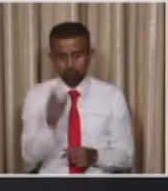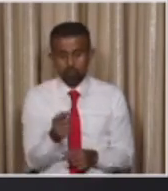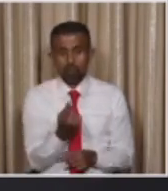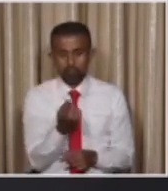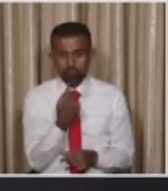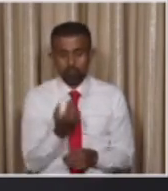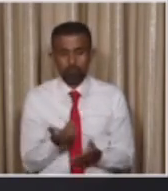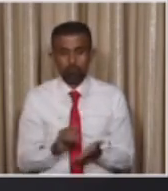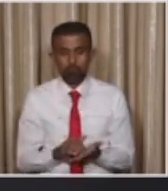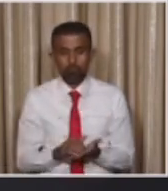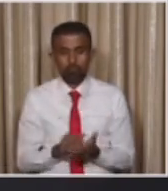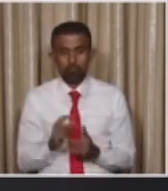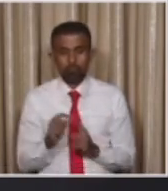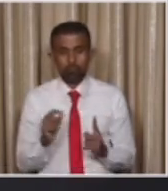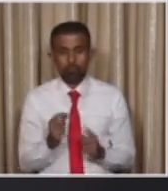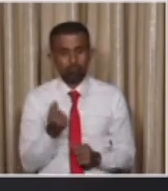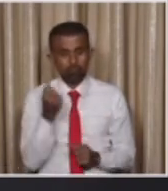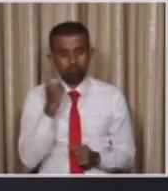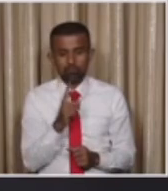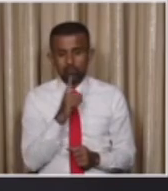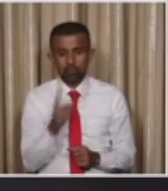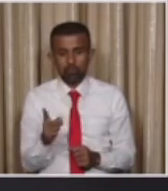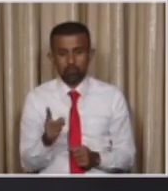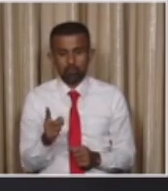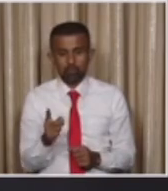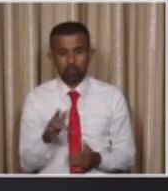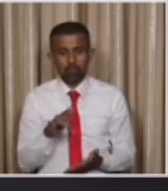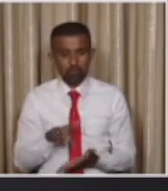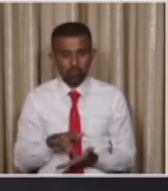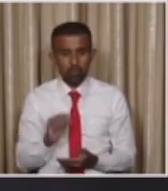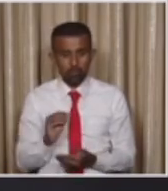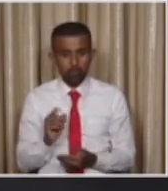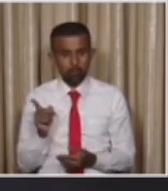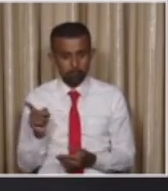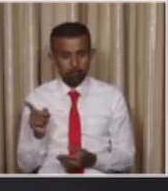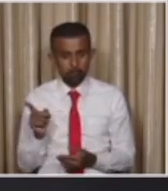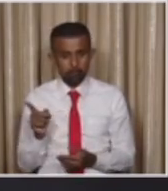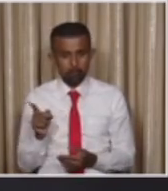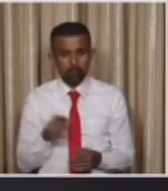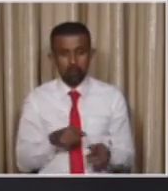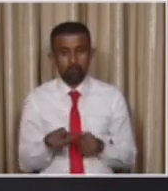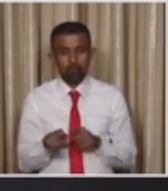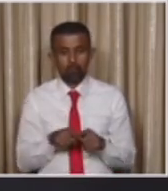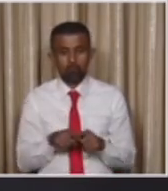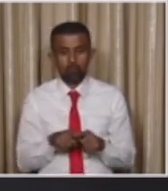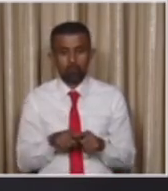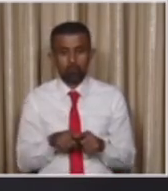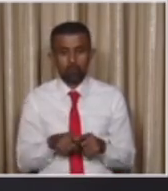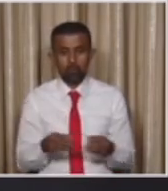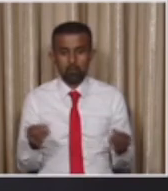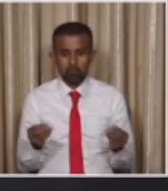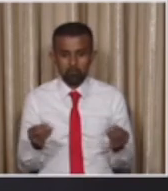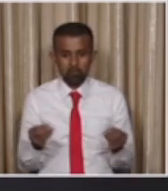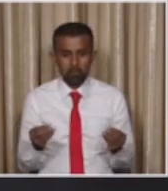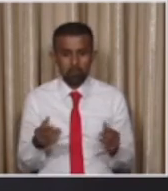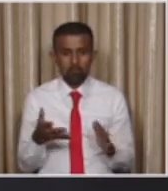ඇතුව යලිත් ගරු මන්ත්‍රීතුමාට යෝජනා කරනවා, යම් කිසි ස්ථානයක් තියෙනවා නම් එවැනි අතපසු වීමක් සිද්ධ